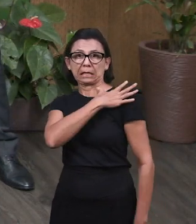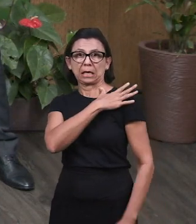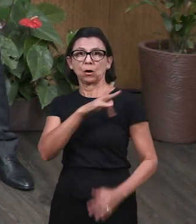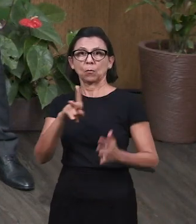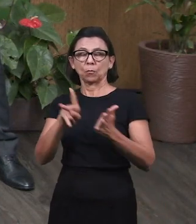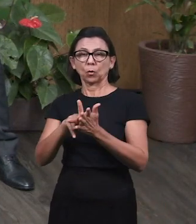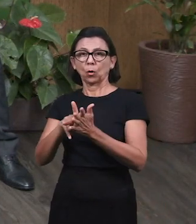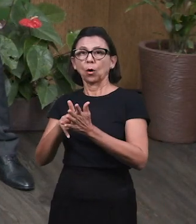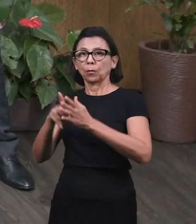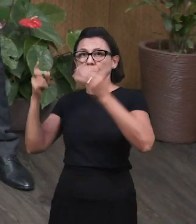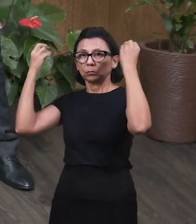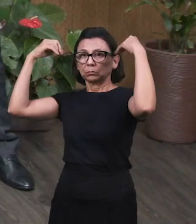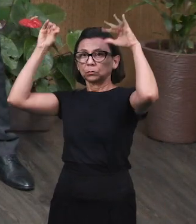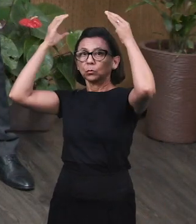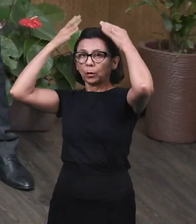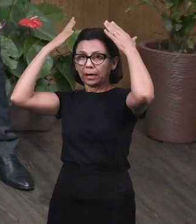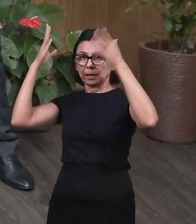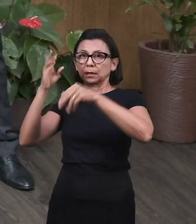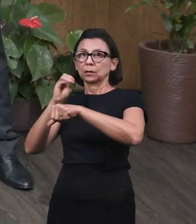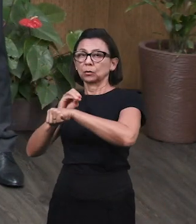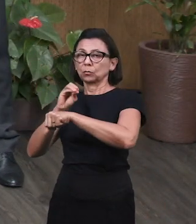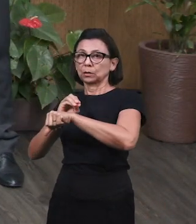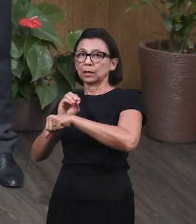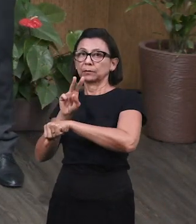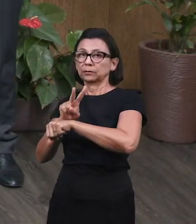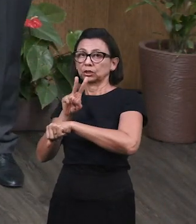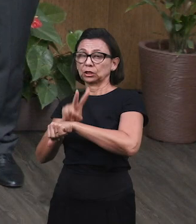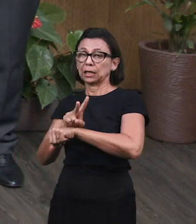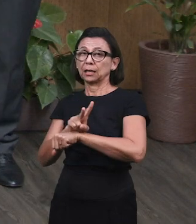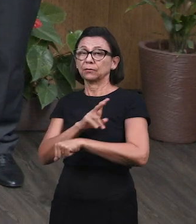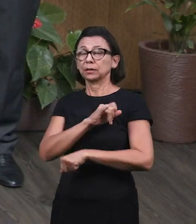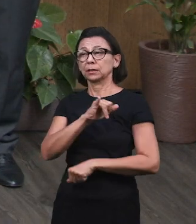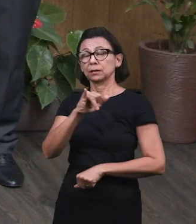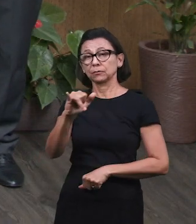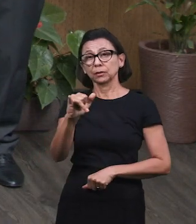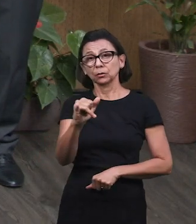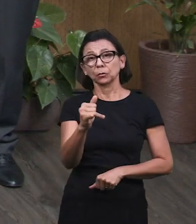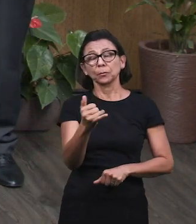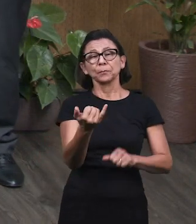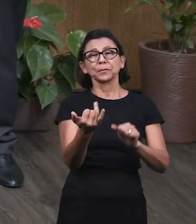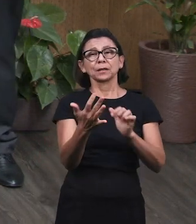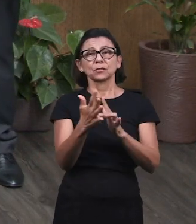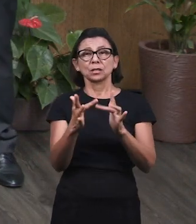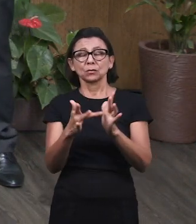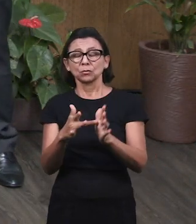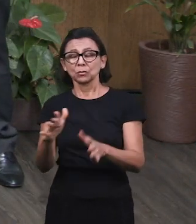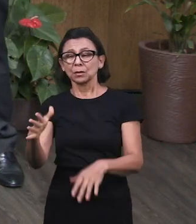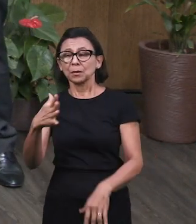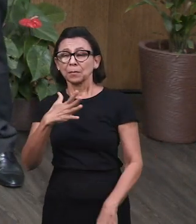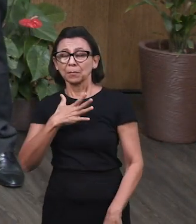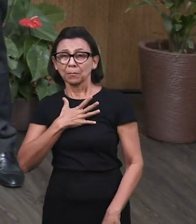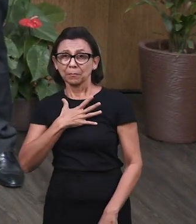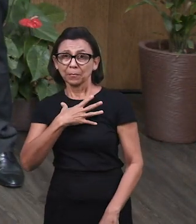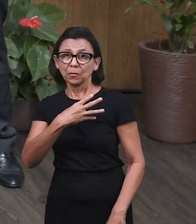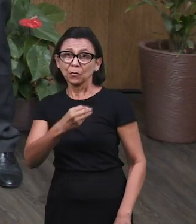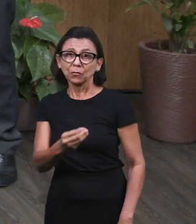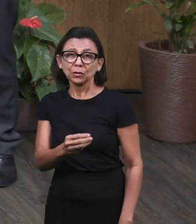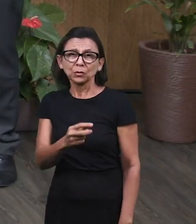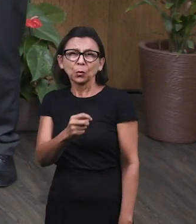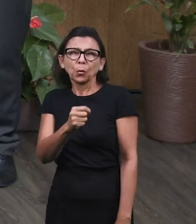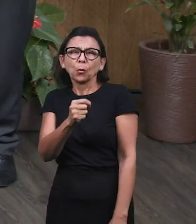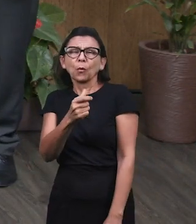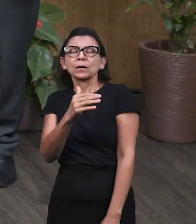est mort. Il a demandé que Jésus puisse venir jusqu'à sa maison pour guérir son fils.